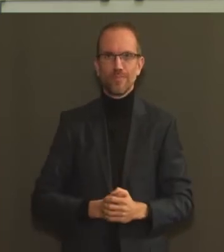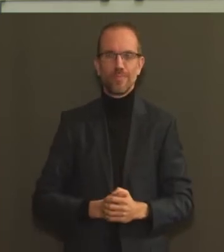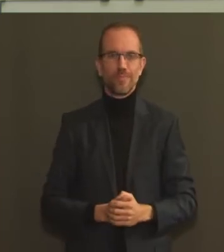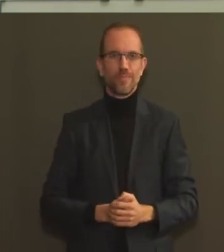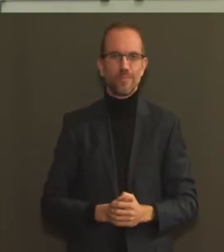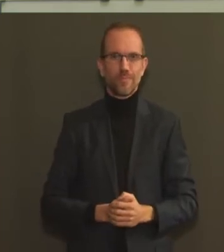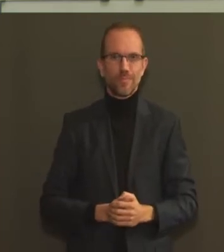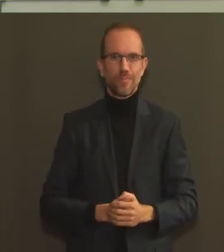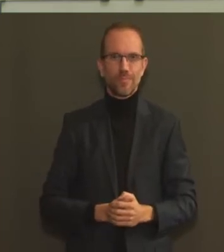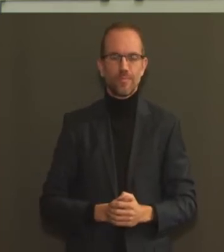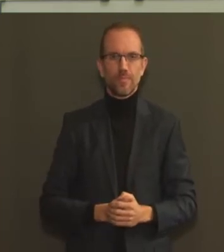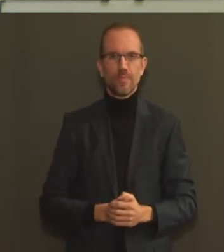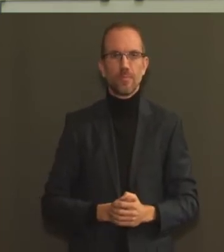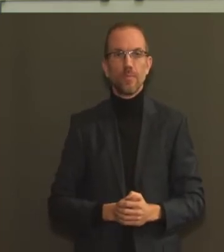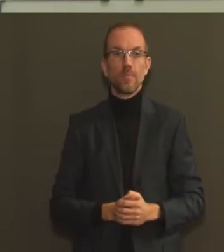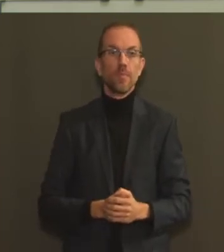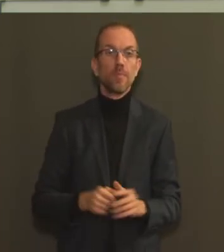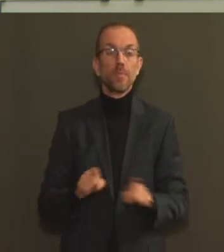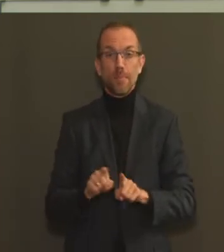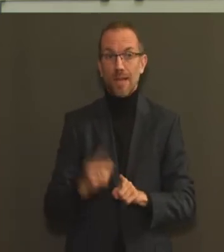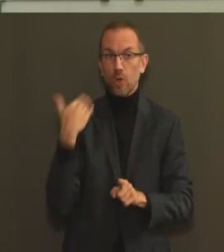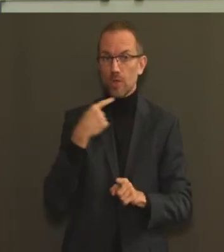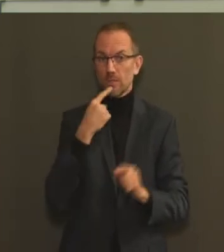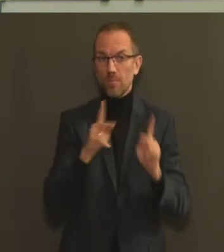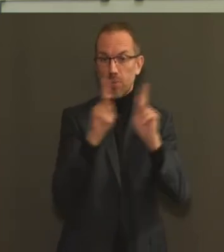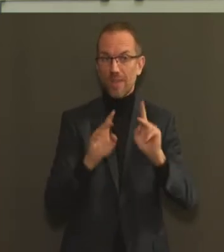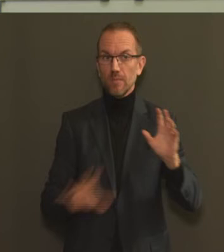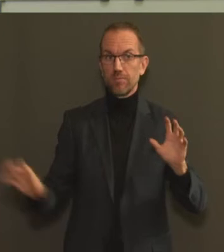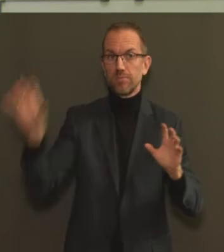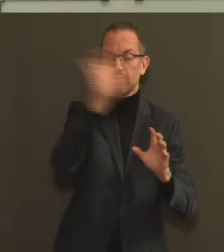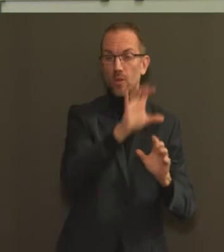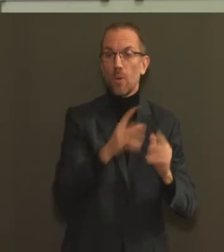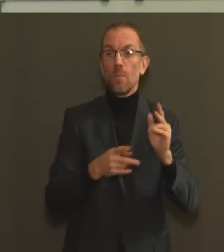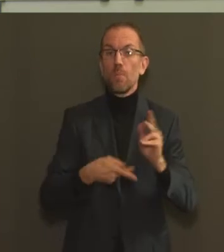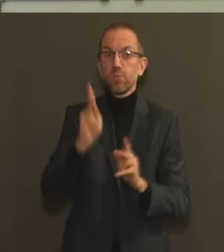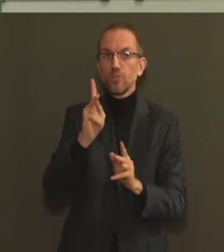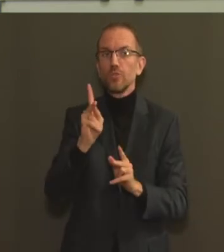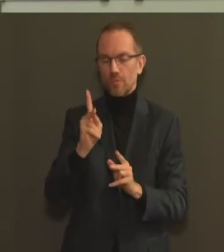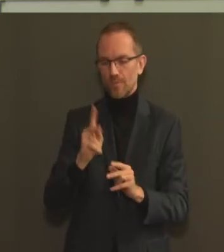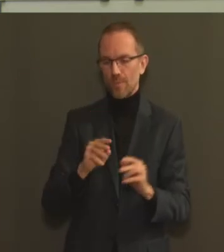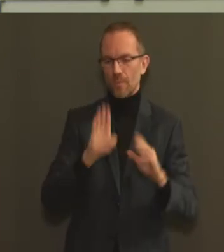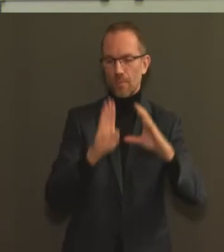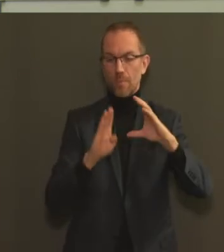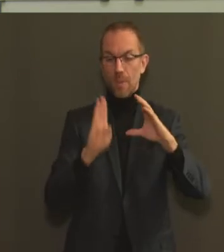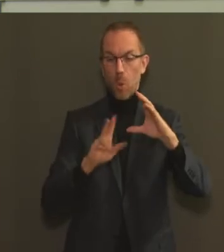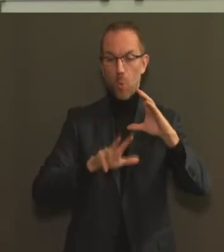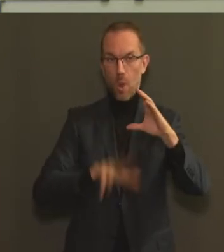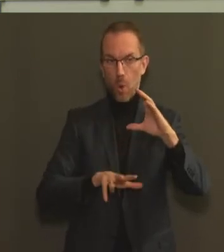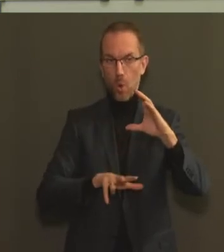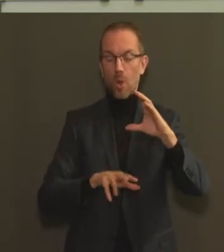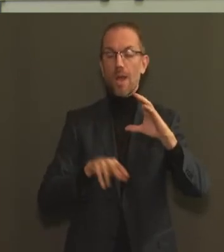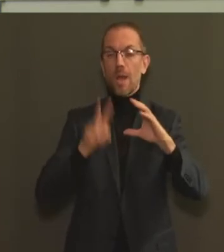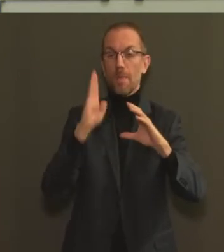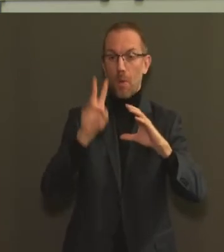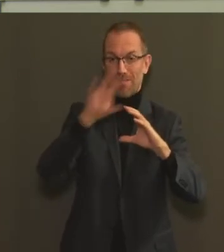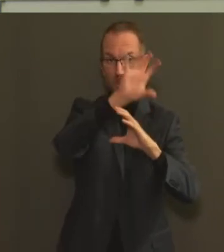probablement dans l'augmentation au niveau des provinces, où c'est la province du Brabant wallon et du Brabant flamand qui montre le plus d'augmentation,